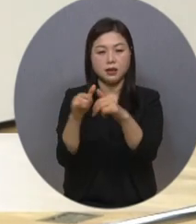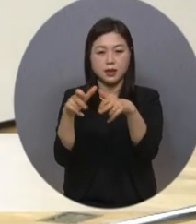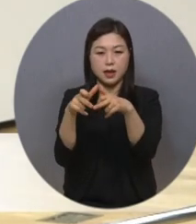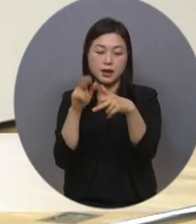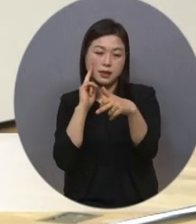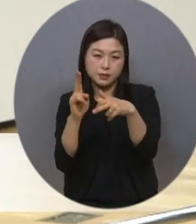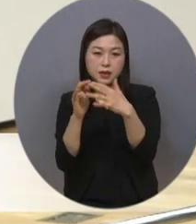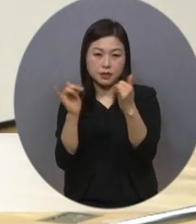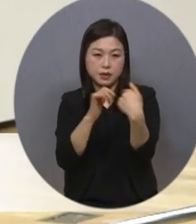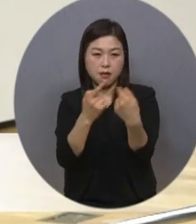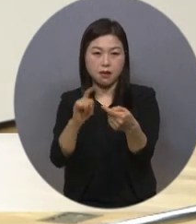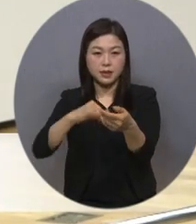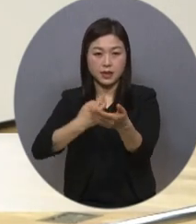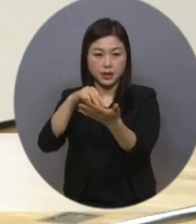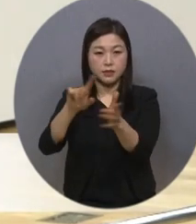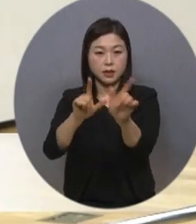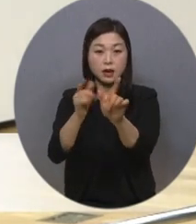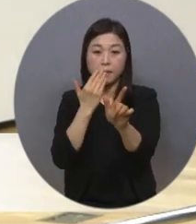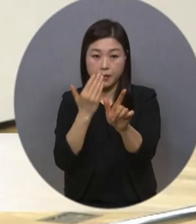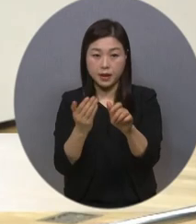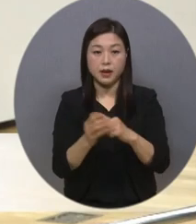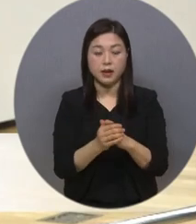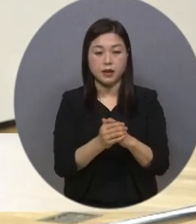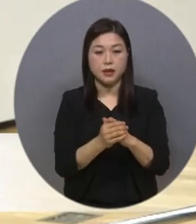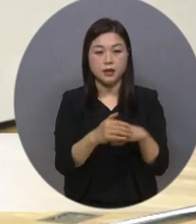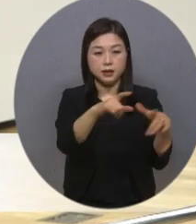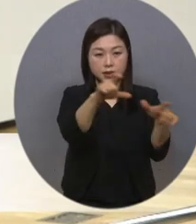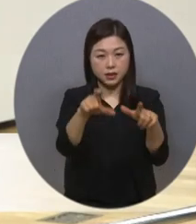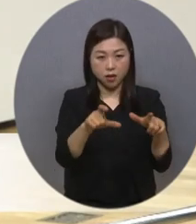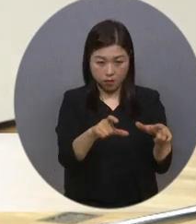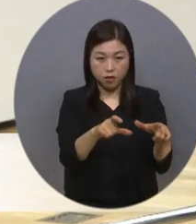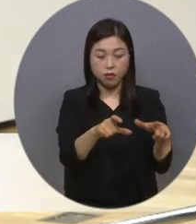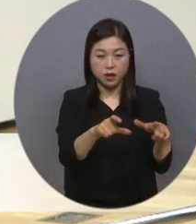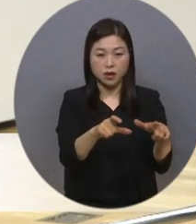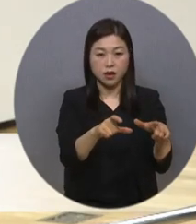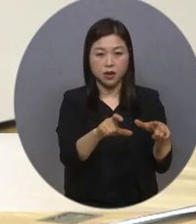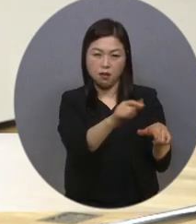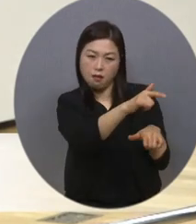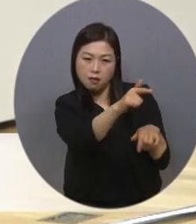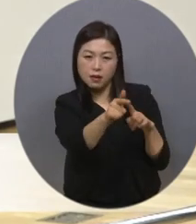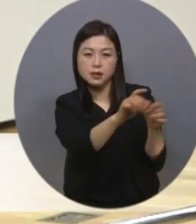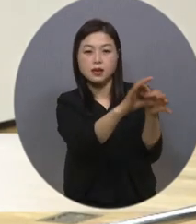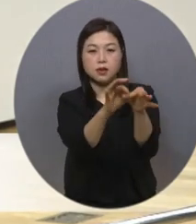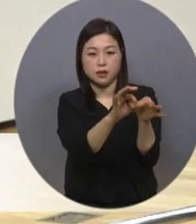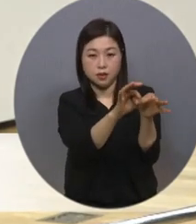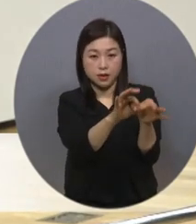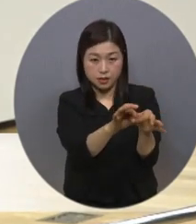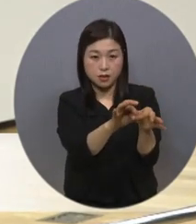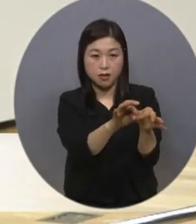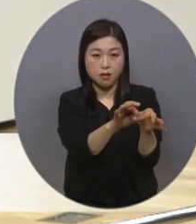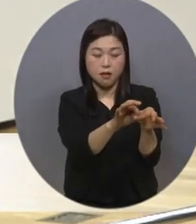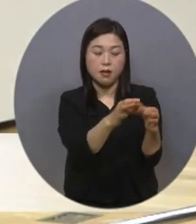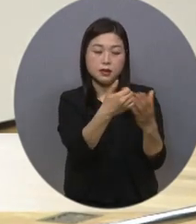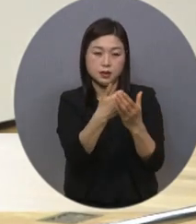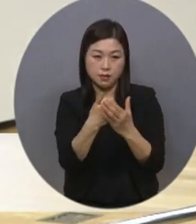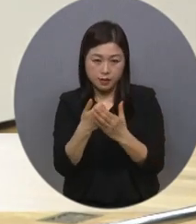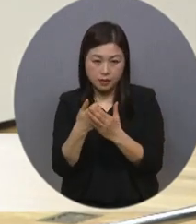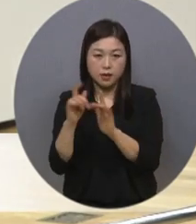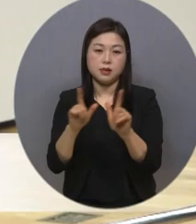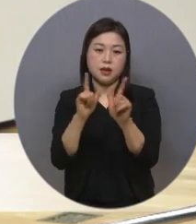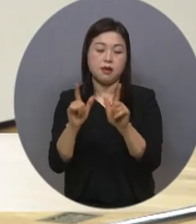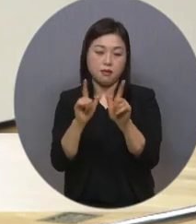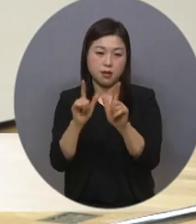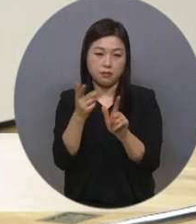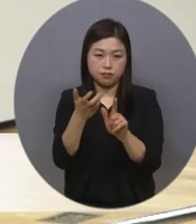하고 아울러서 지역사회의 자원들이 연계가 돼서 지역에서 주도적으로 삶의 질이 향상되는